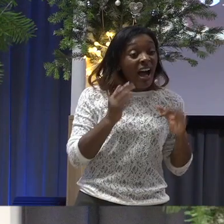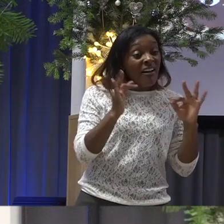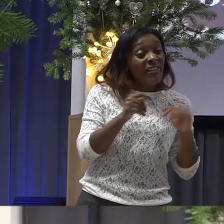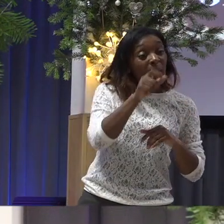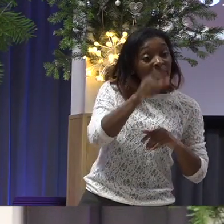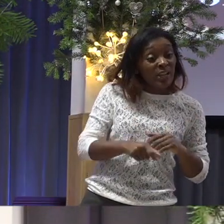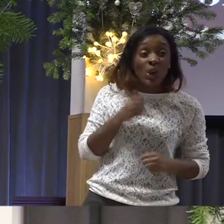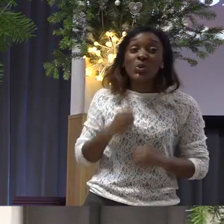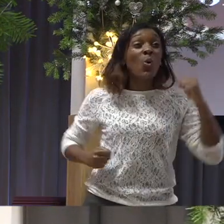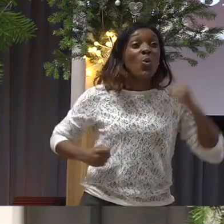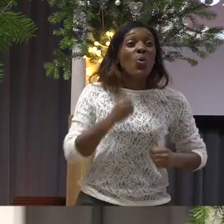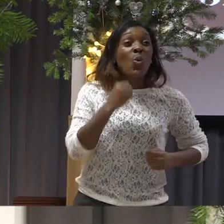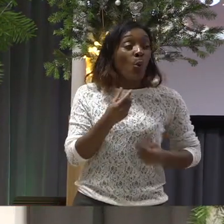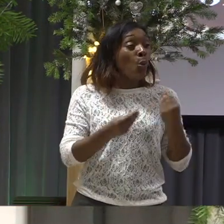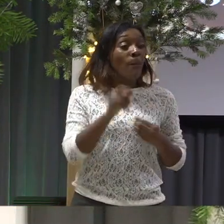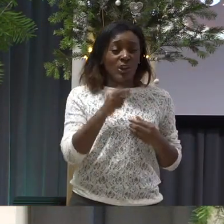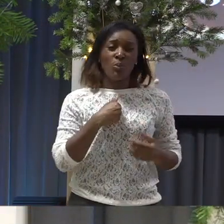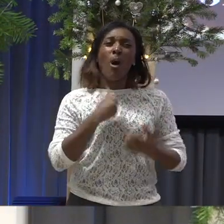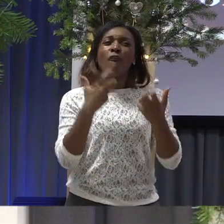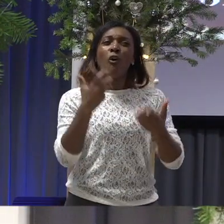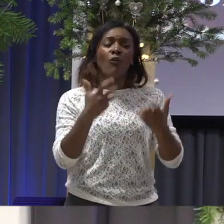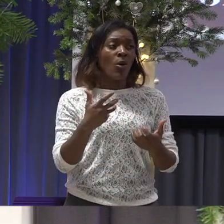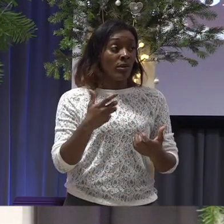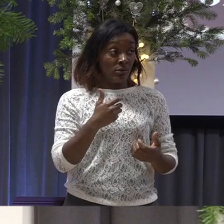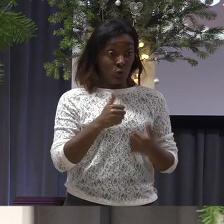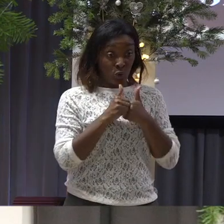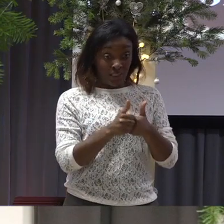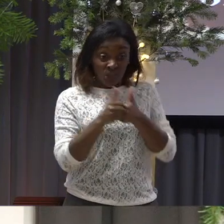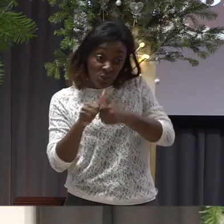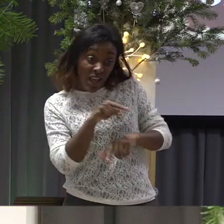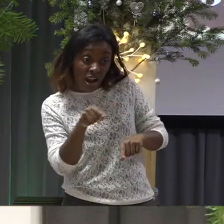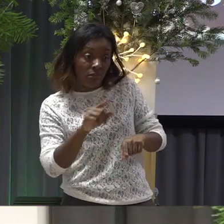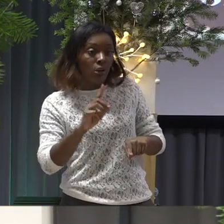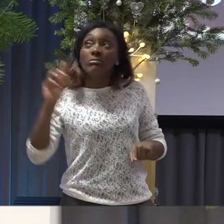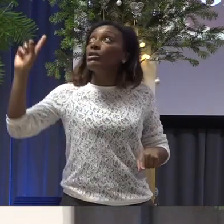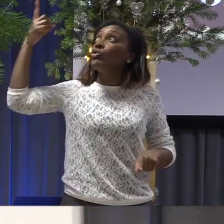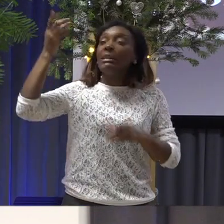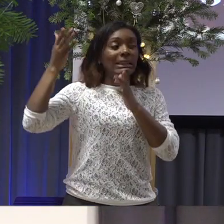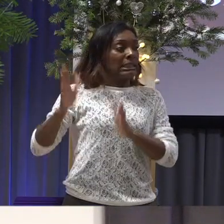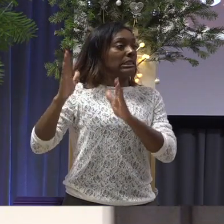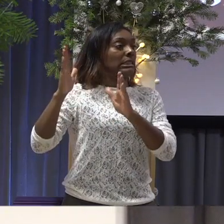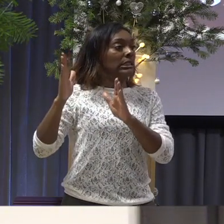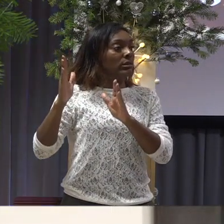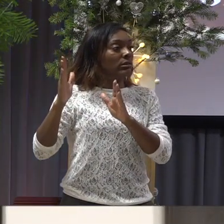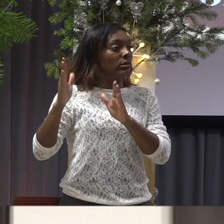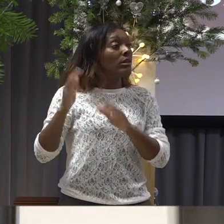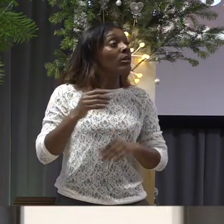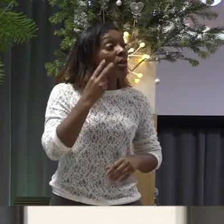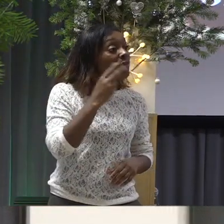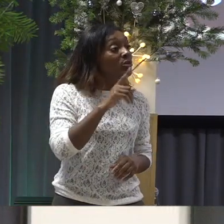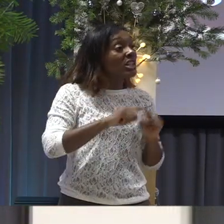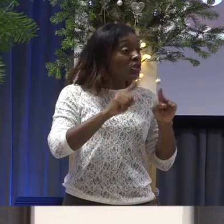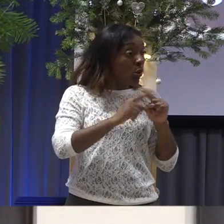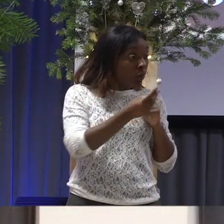court, mais de Dieu qui fait miséricorde. » Oh, vous savez, il y a des choses que vous avez reçues qui ne vous revenaient pas